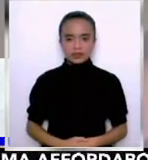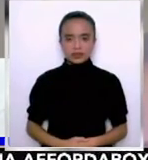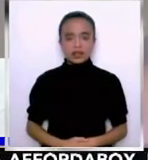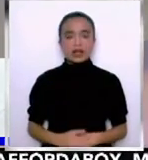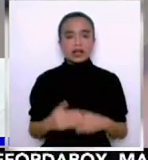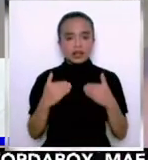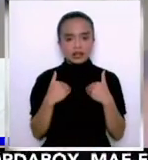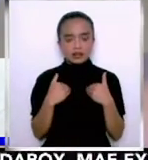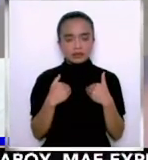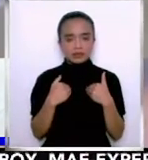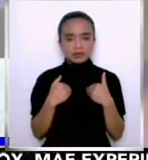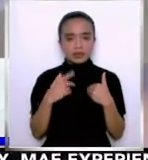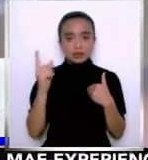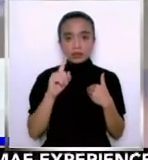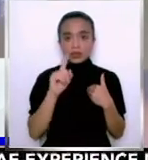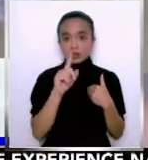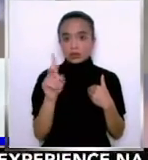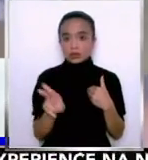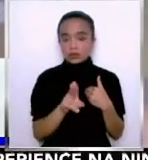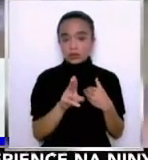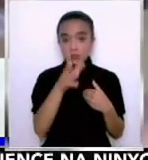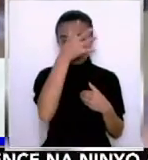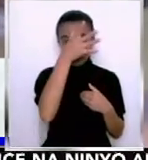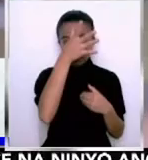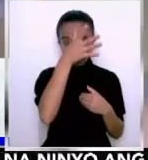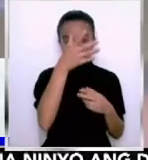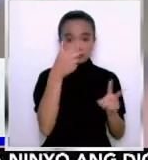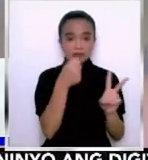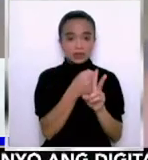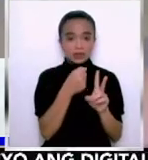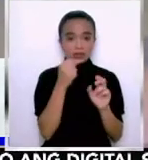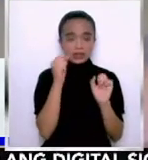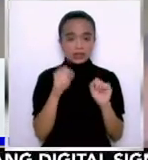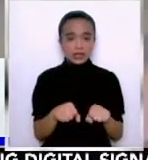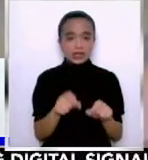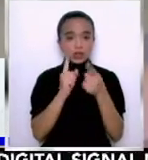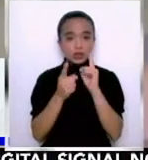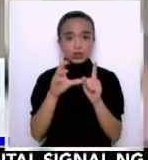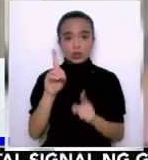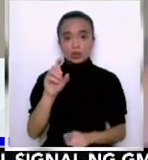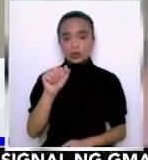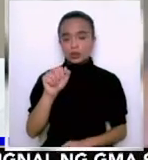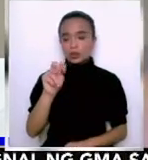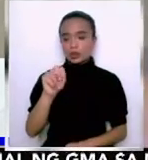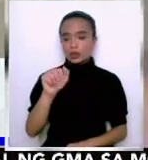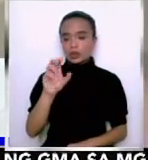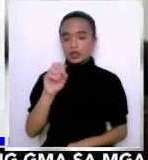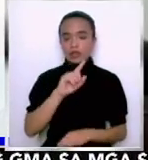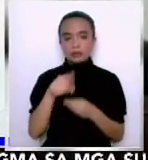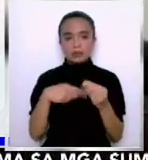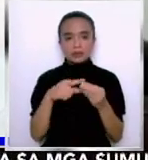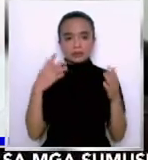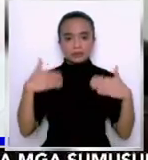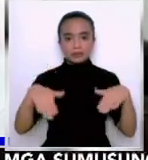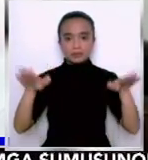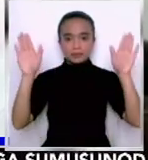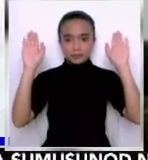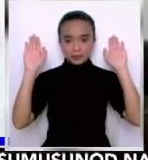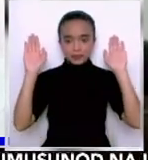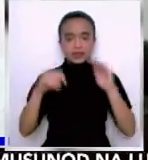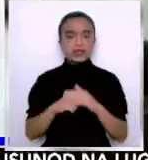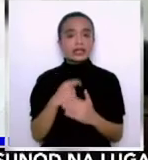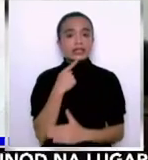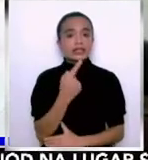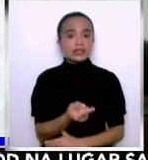na ginamit ang tatay ng biktima para makausap si Danao kaugnay ng kanyang pagsuko. Ayon sa isang